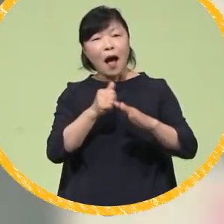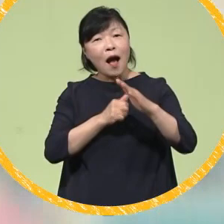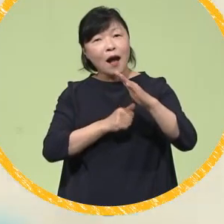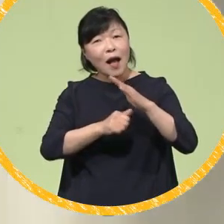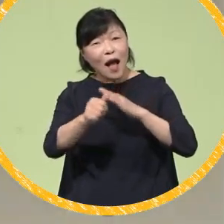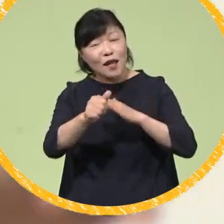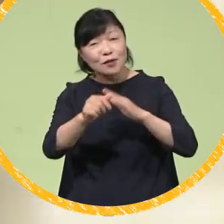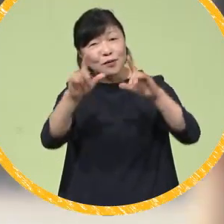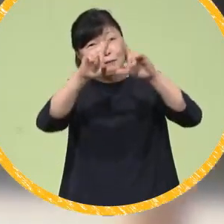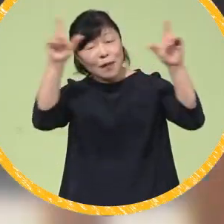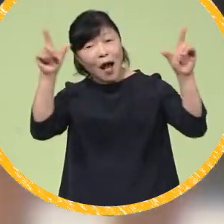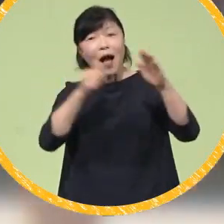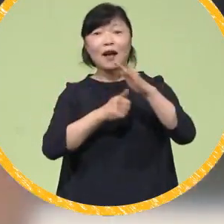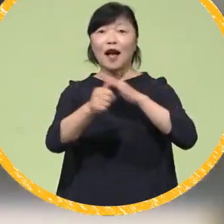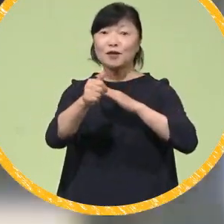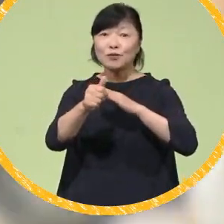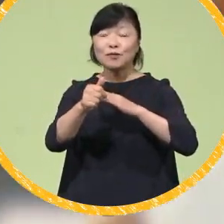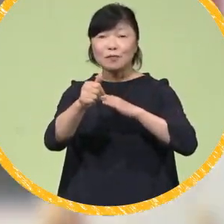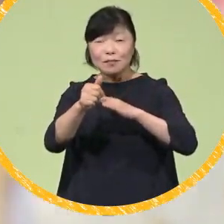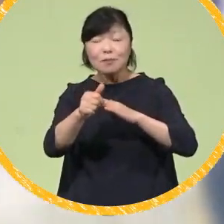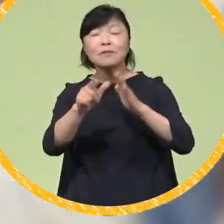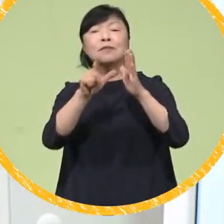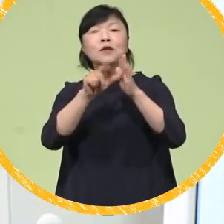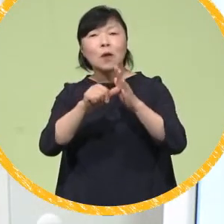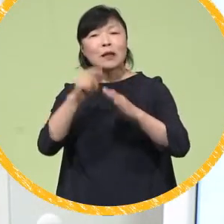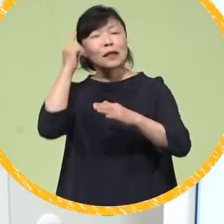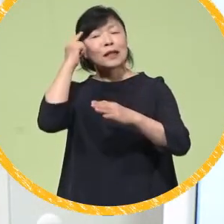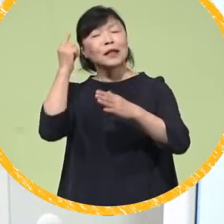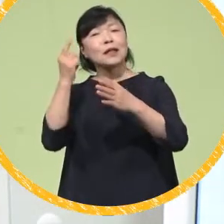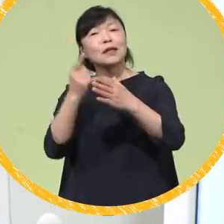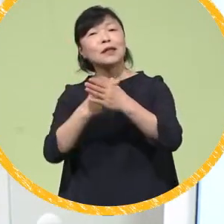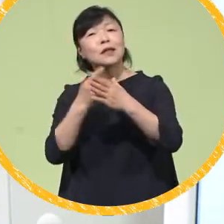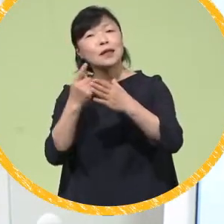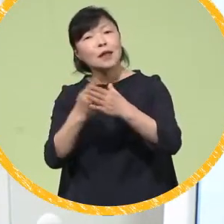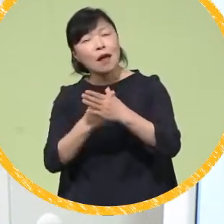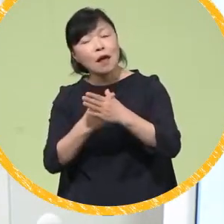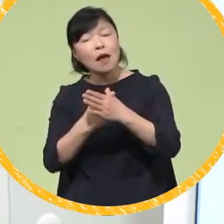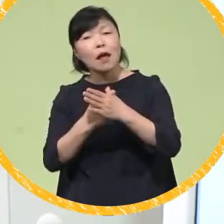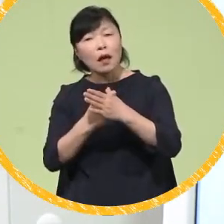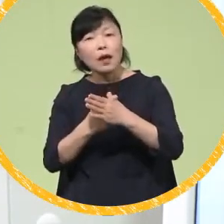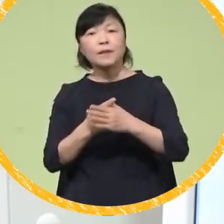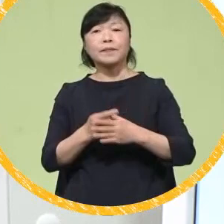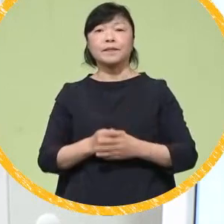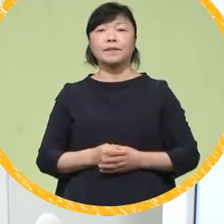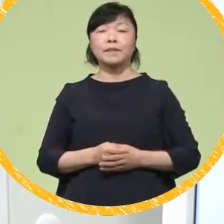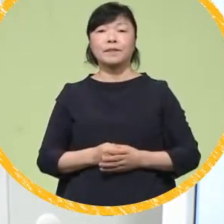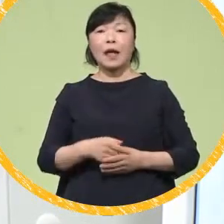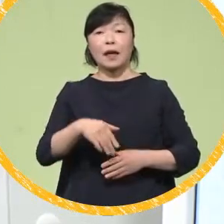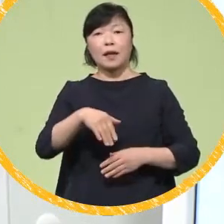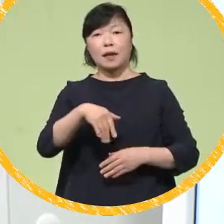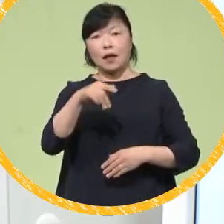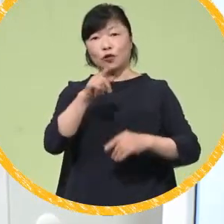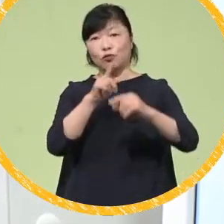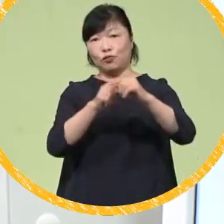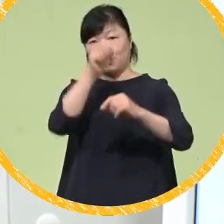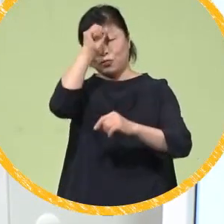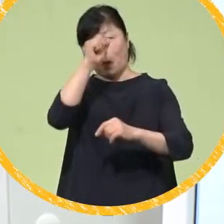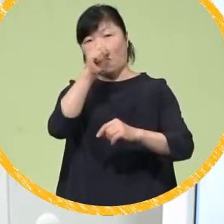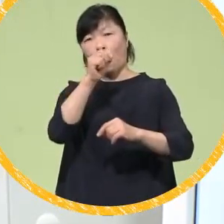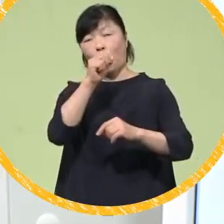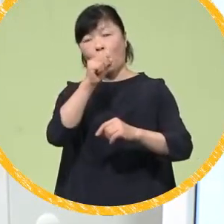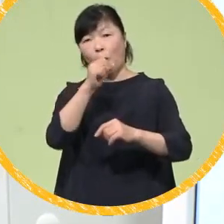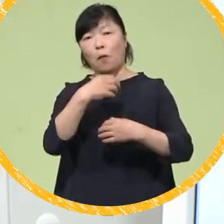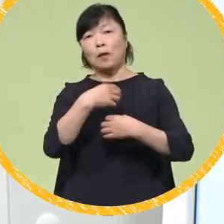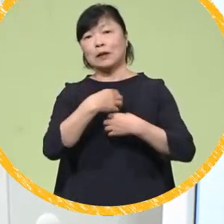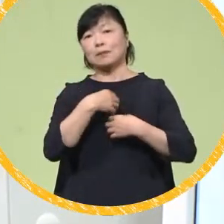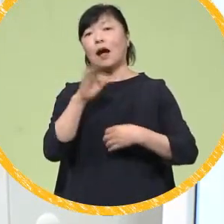って、はいはい、あできるなみたいな感じでバッと出だしたところ辺が、やっぱそういうのに不用心になってるので、そういう意味でこのなりやすいと